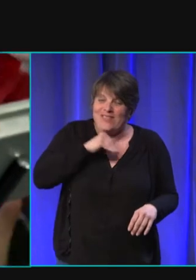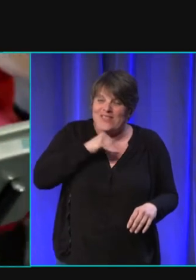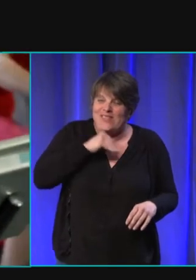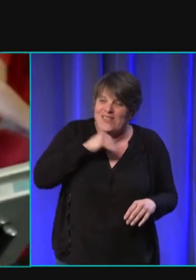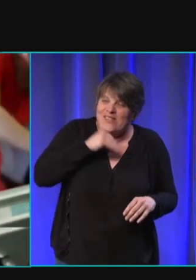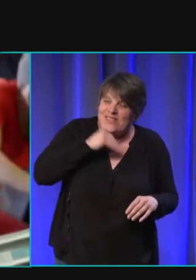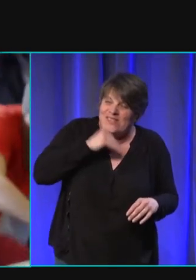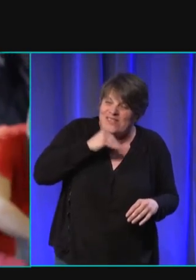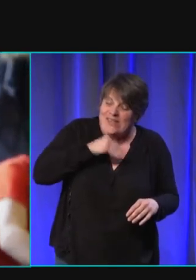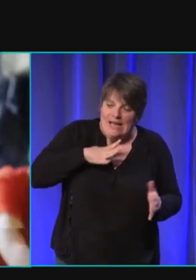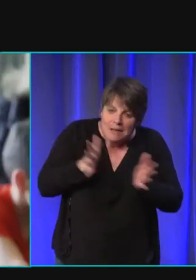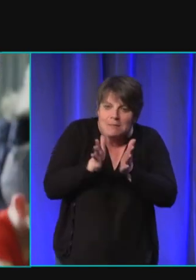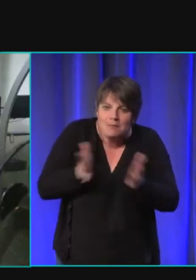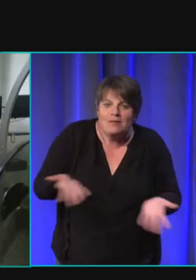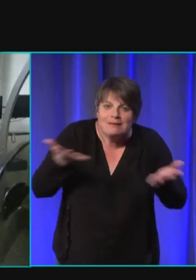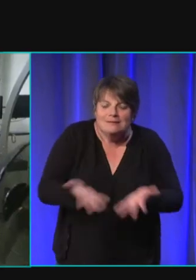On essaie vraiment de motiver